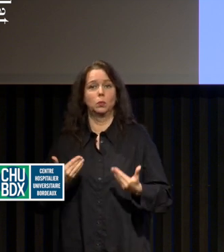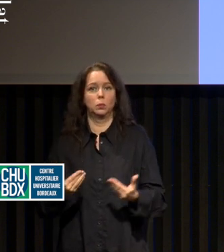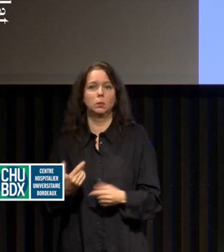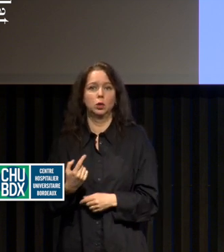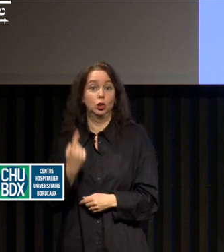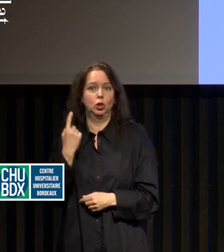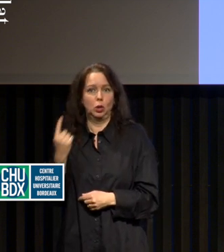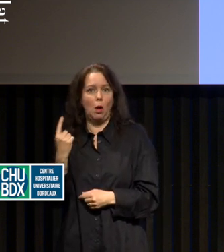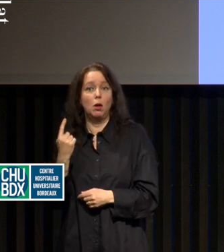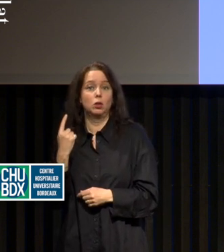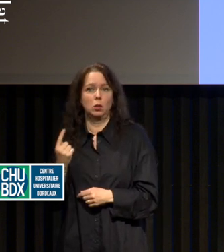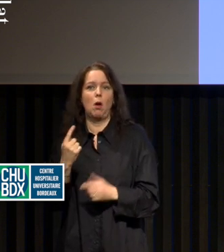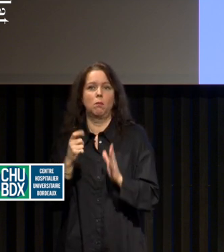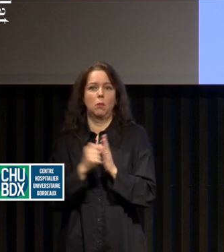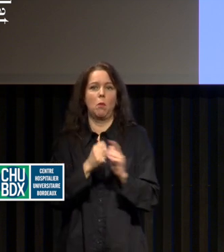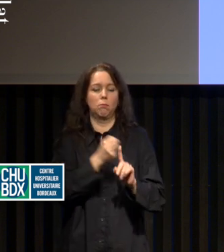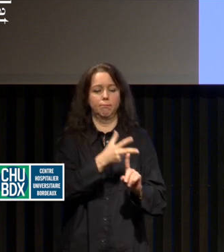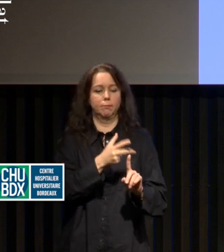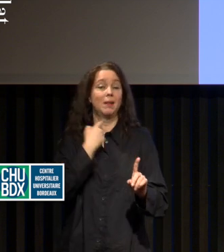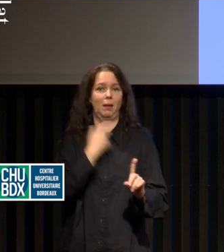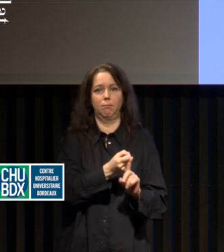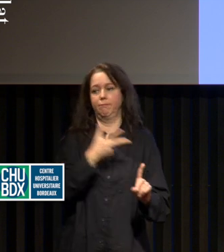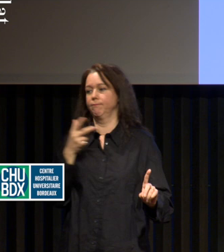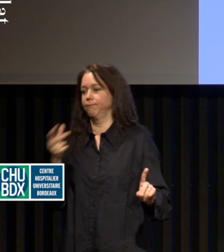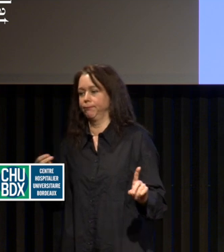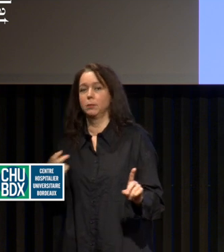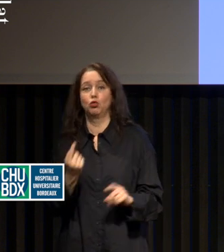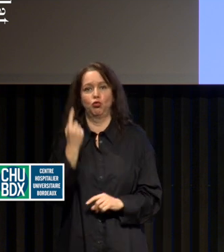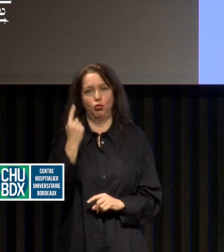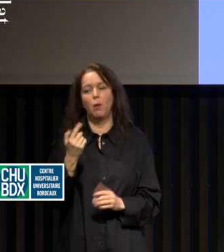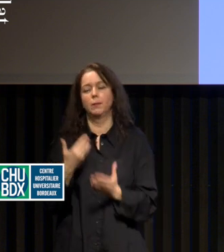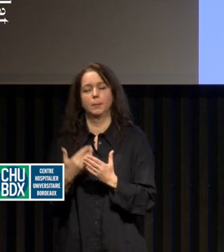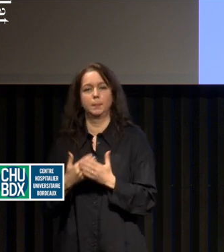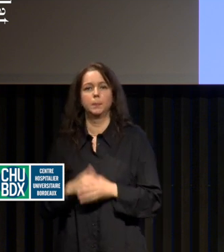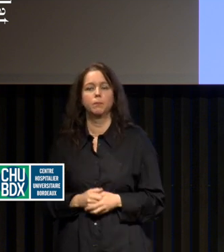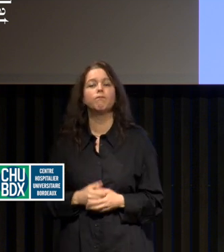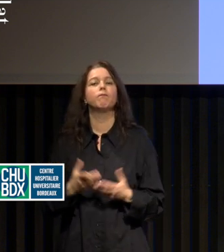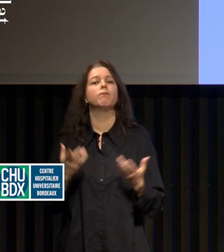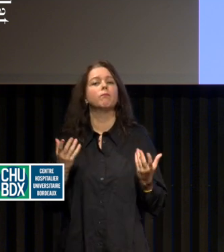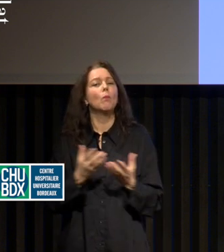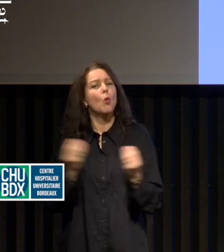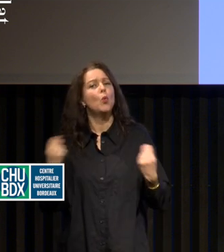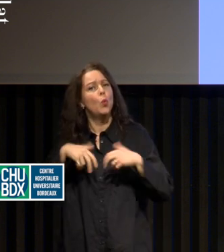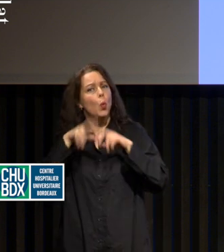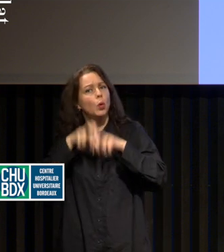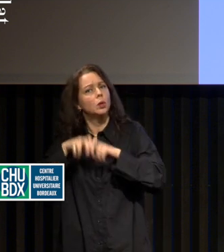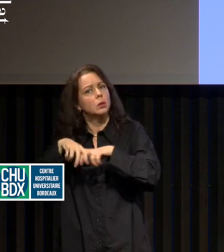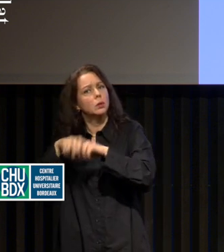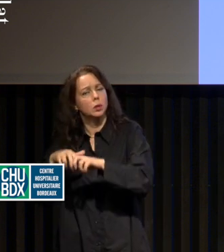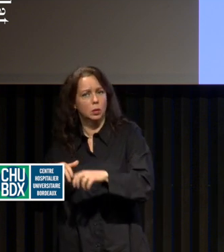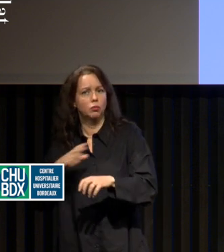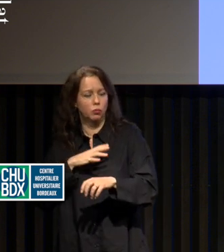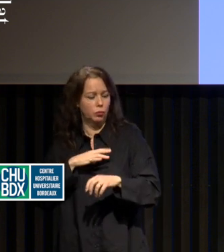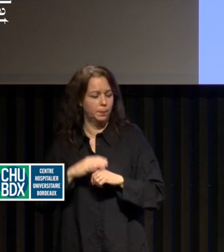seule indication de transplantation du microbiote fécal. Validée. Il y a beaucoup de recherches qui est menée là-dedans. Et puis après, il y a des